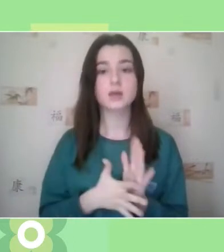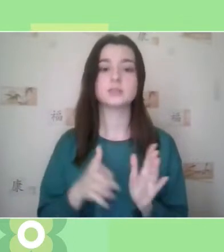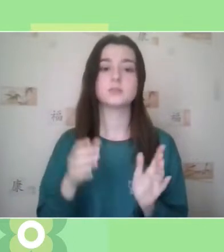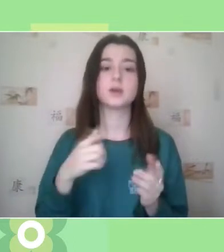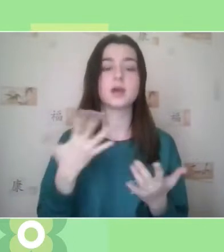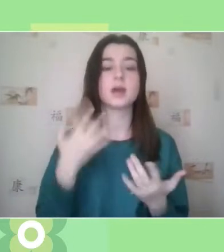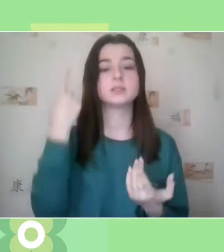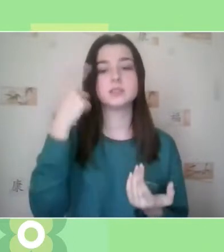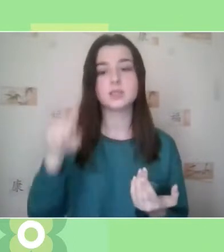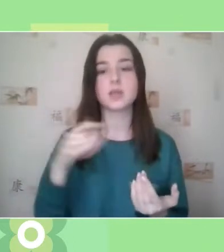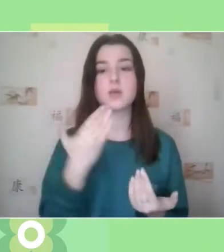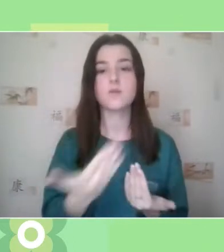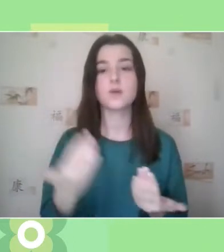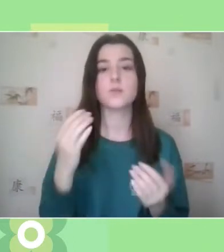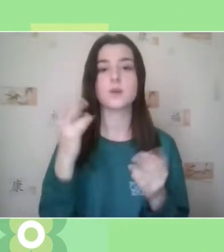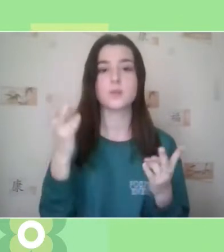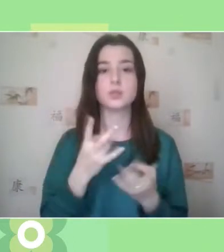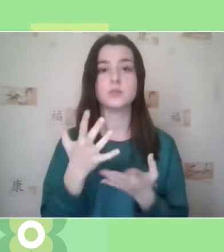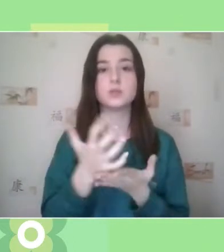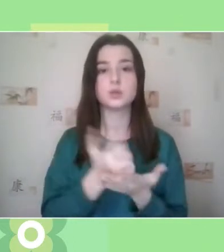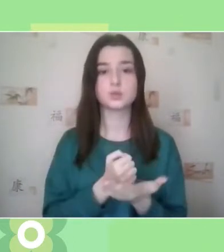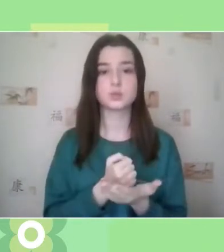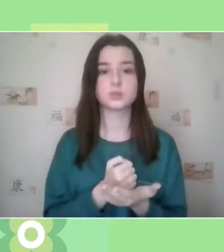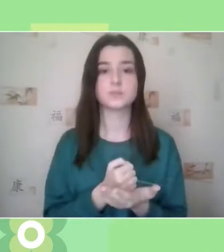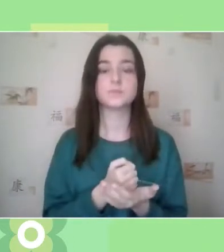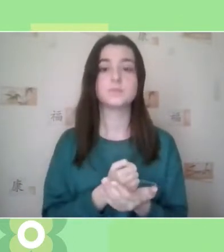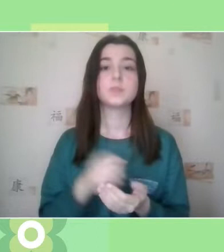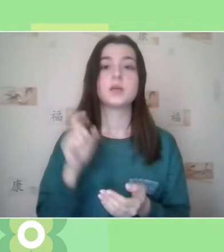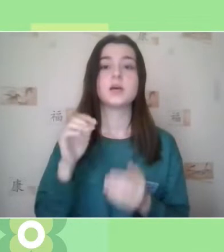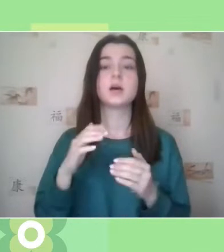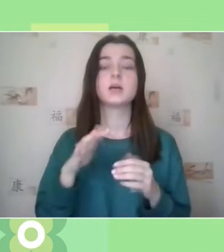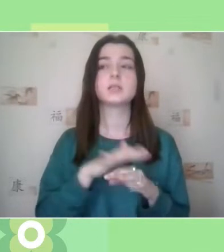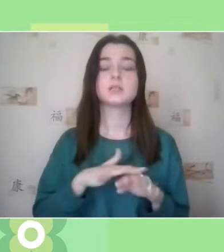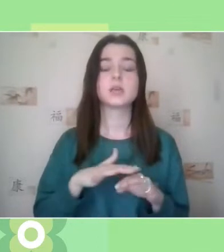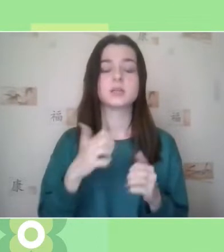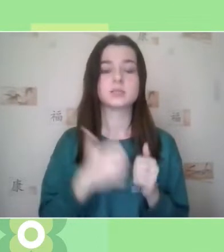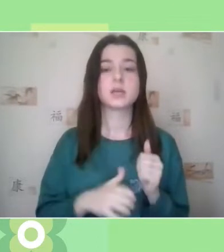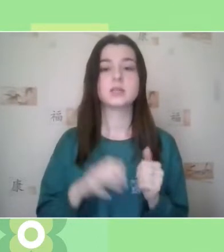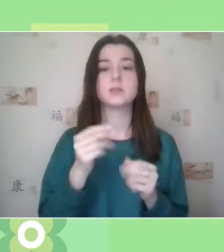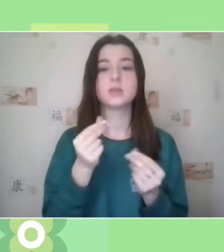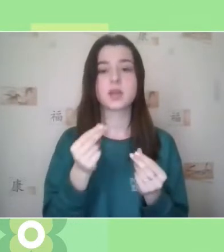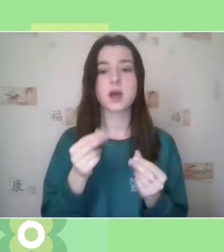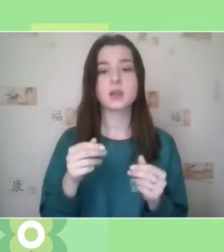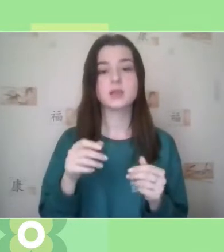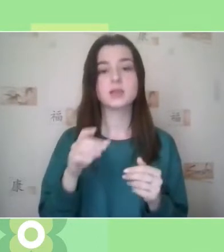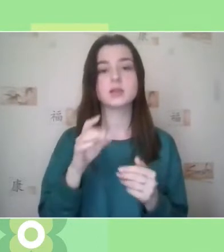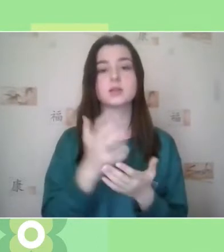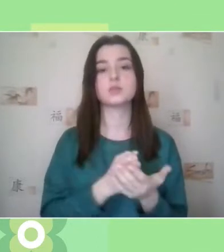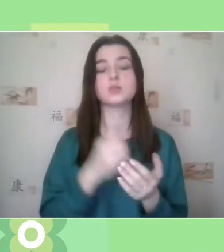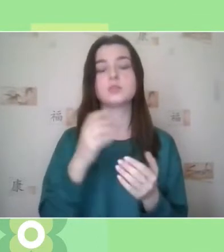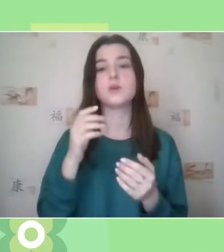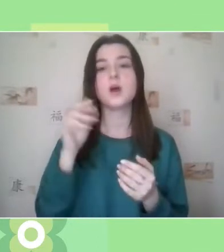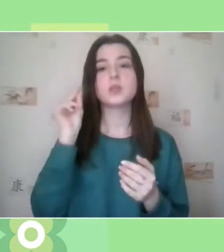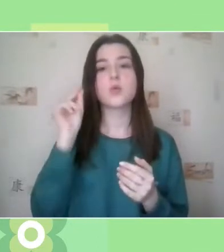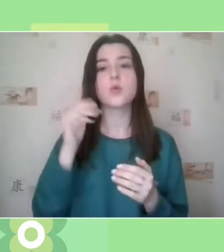щось робити, зрозуміло, що вам потрібні ресурси. І серед матеріальних ресурсів економісти, науковці розрізняють там,